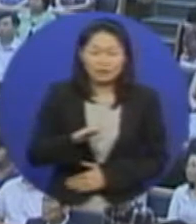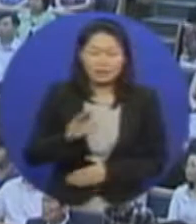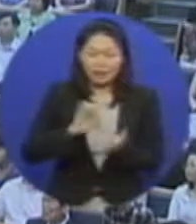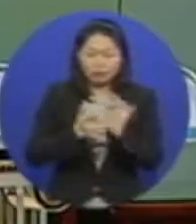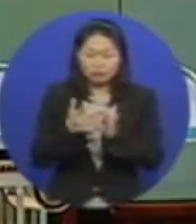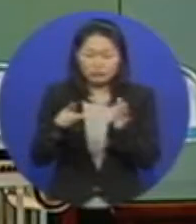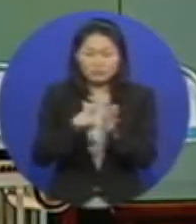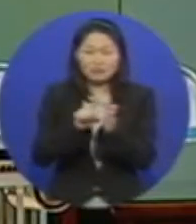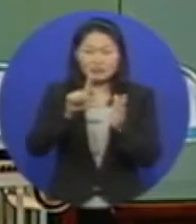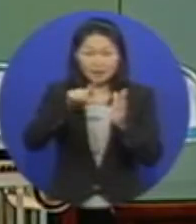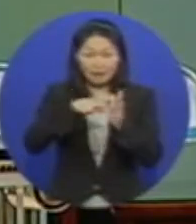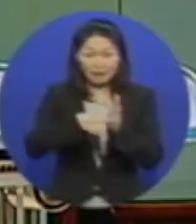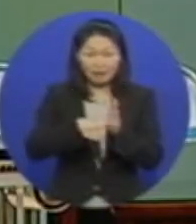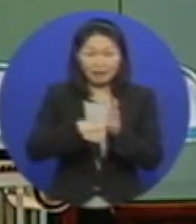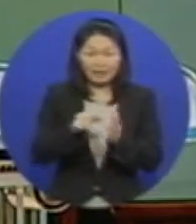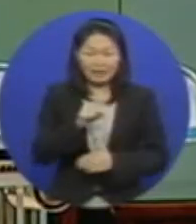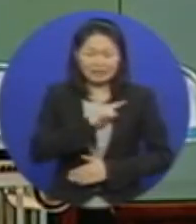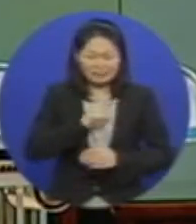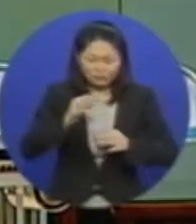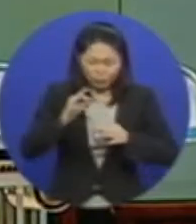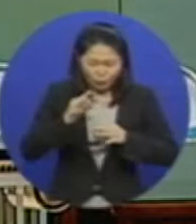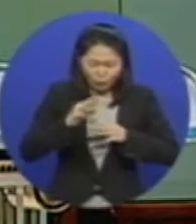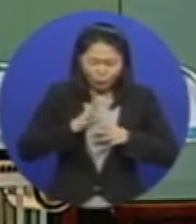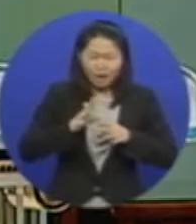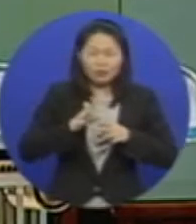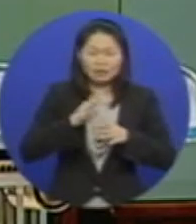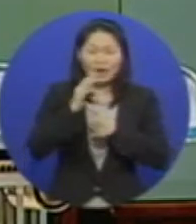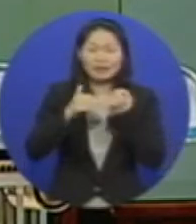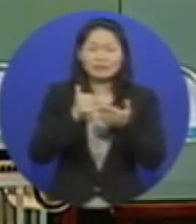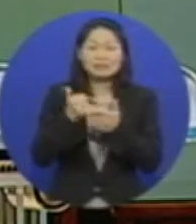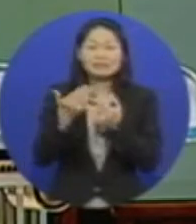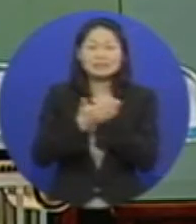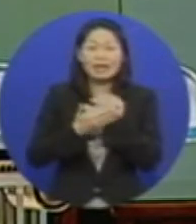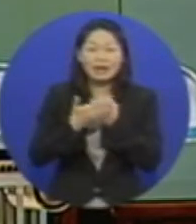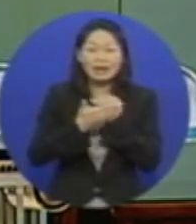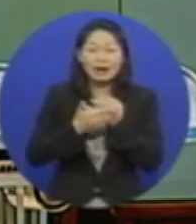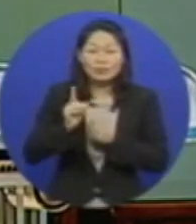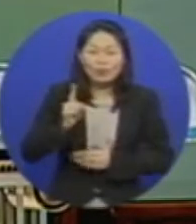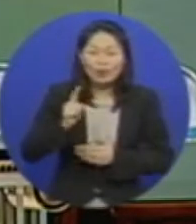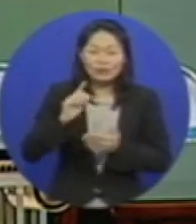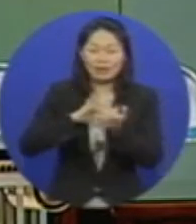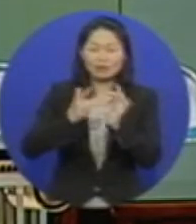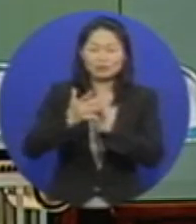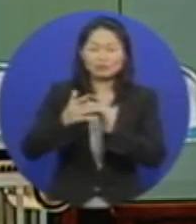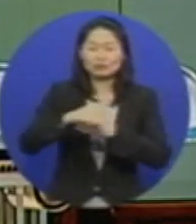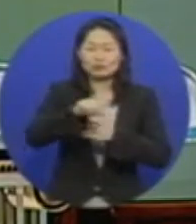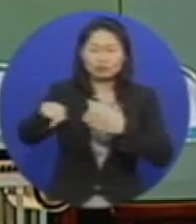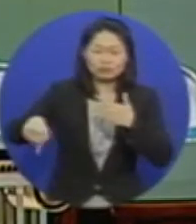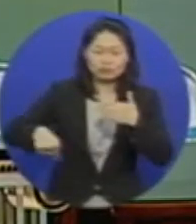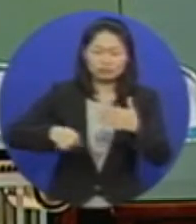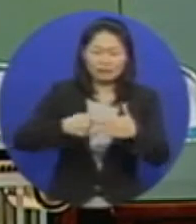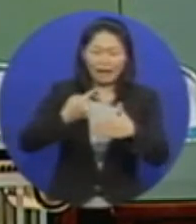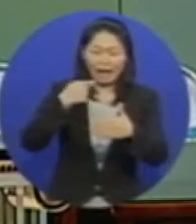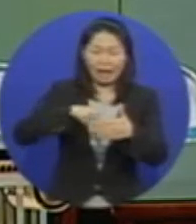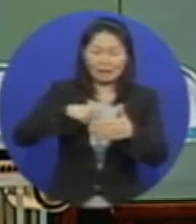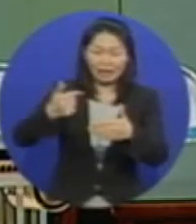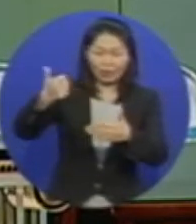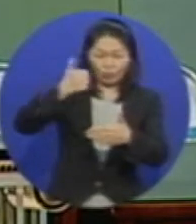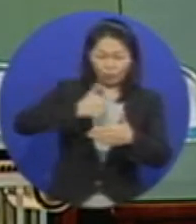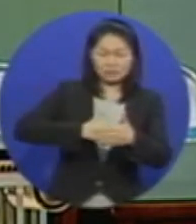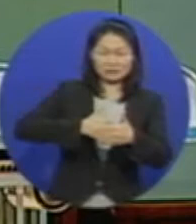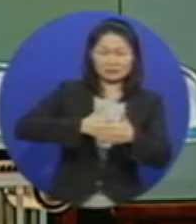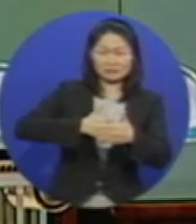예수님을 믿을 때 가장 놀라운 하나님의 은혜가 예수님이 우리 안에 오신 거에요 예수님이 우리 안에